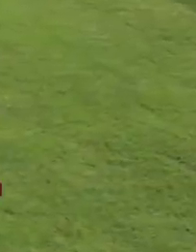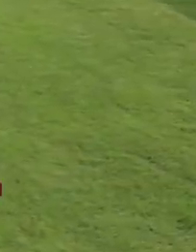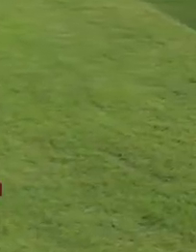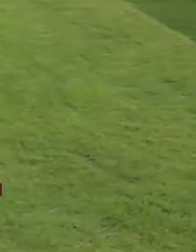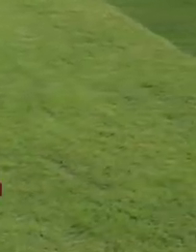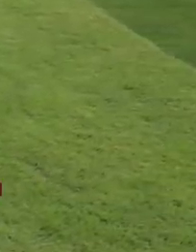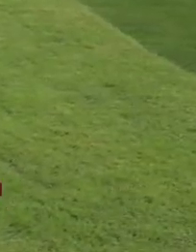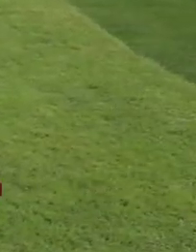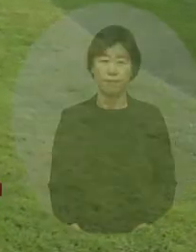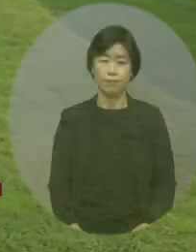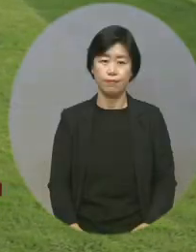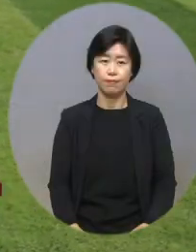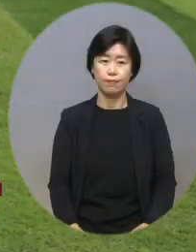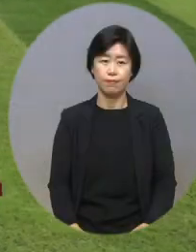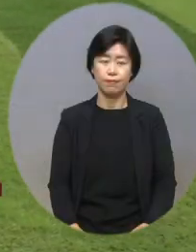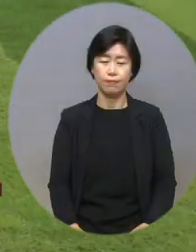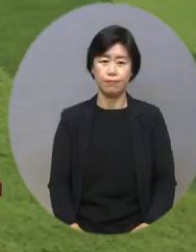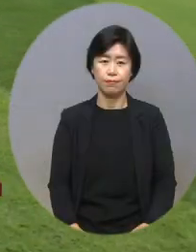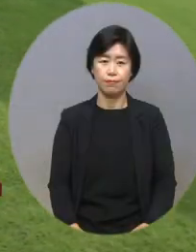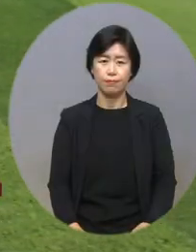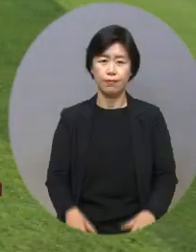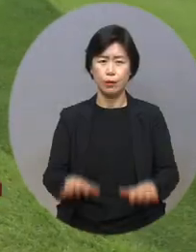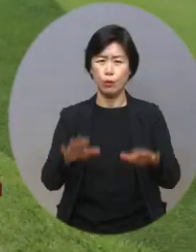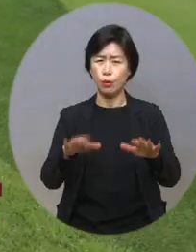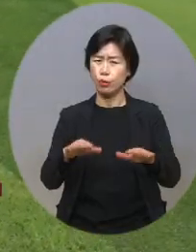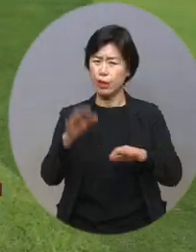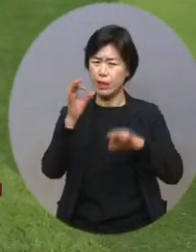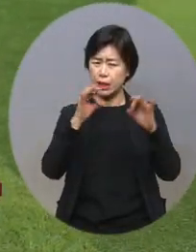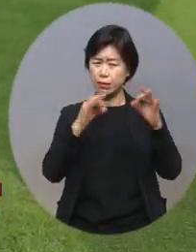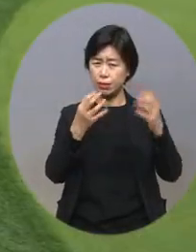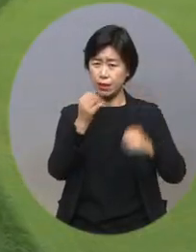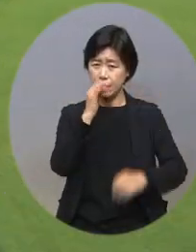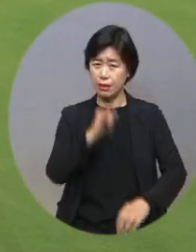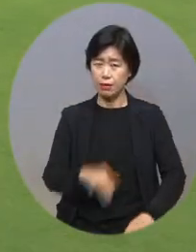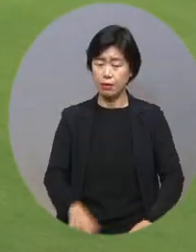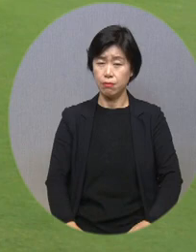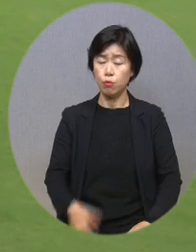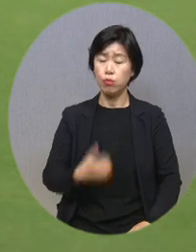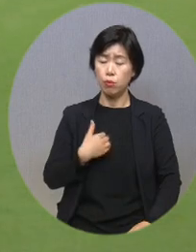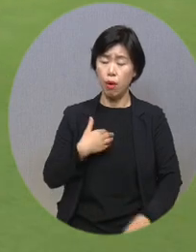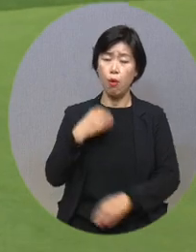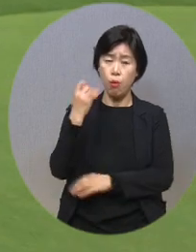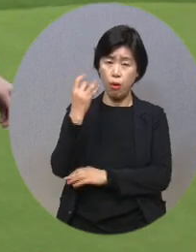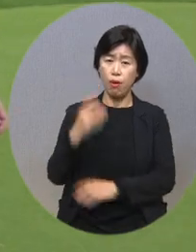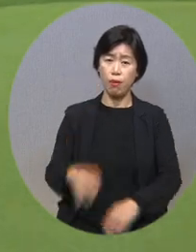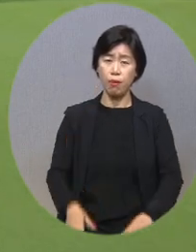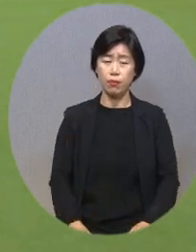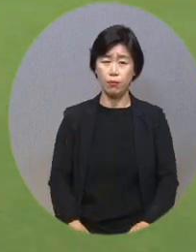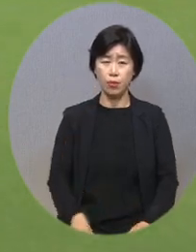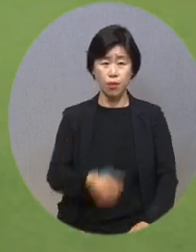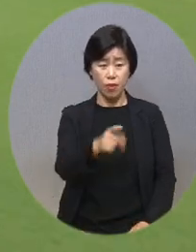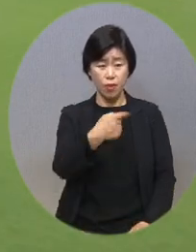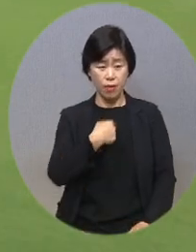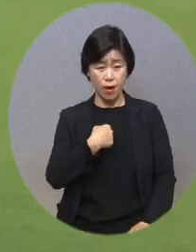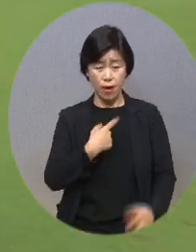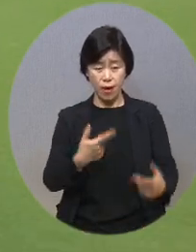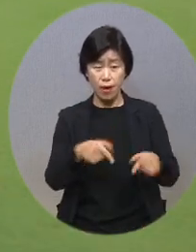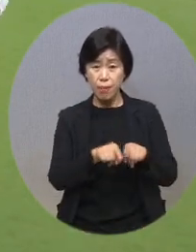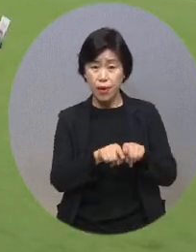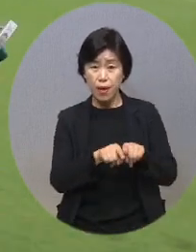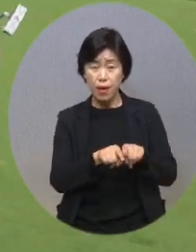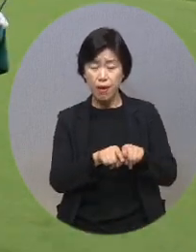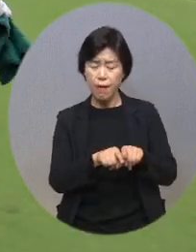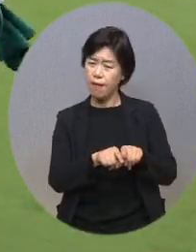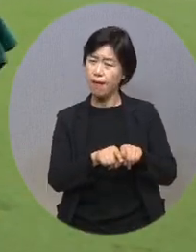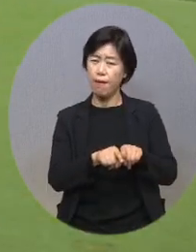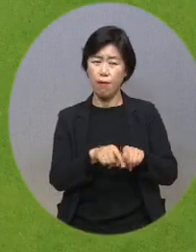넌 이렇게 치는 아이 아니잖아. 아, 나 이렇게 쳐. 오빠, 나 이렇게 쳐. 소문도 내자. 너 왜 나랑 먹을 때 이렇게 치는 거야? 오빠, 너 나 너 믿고